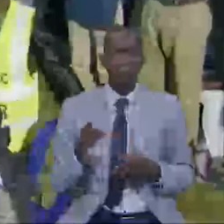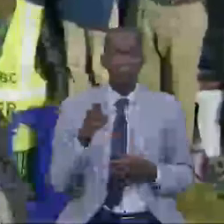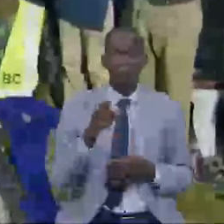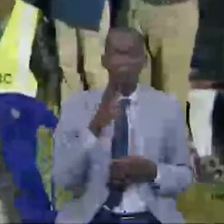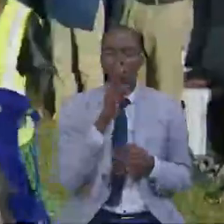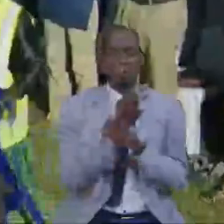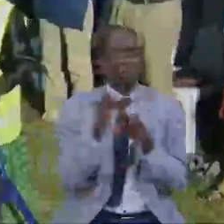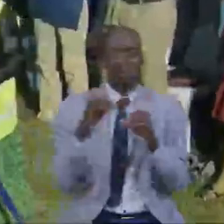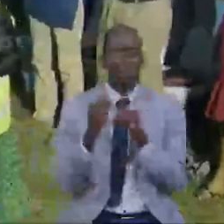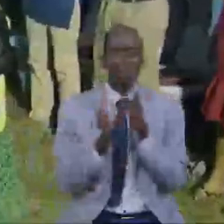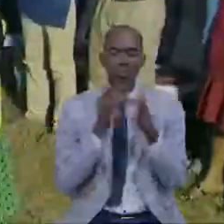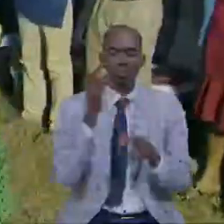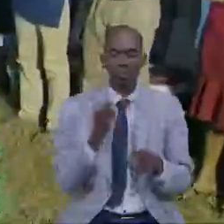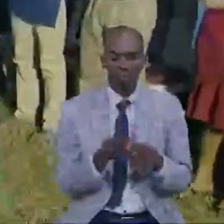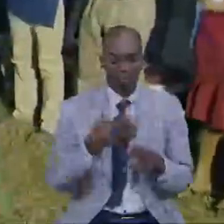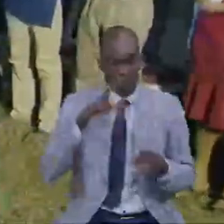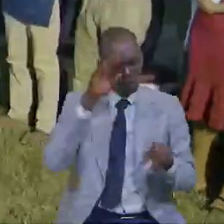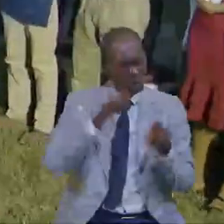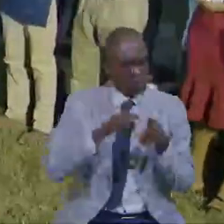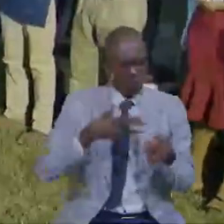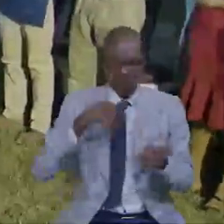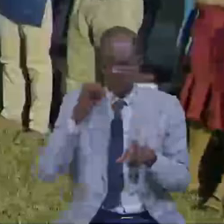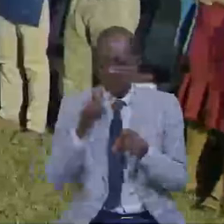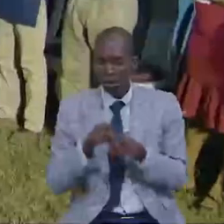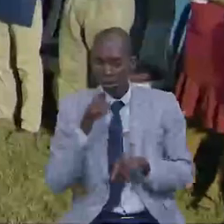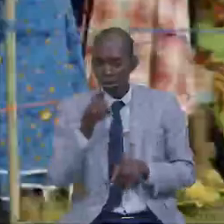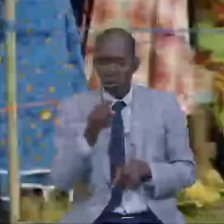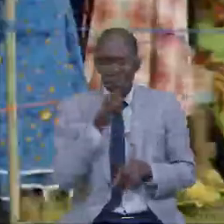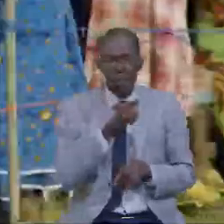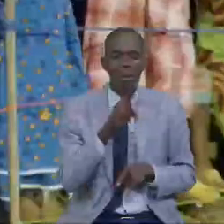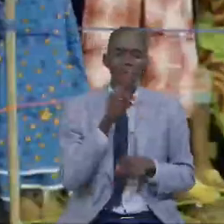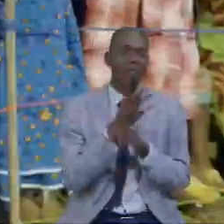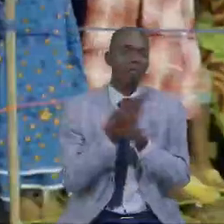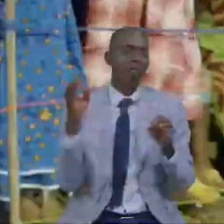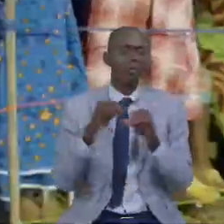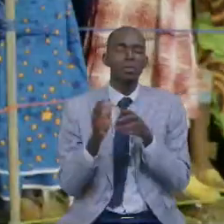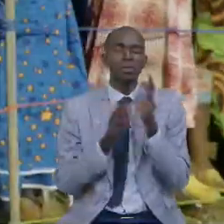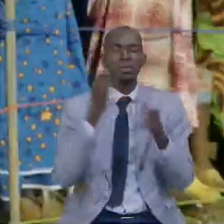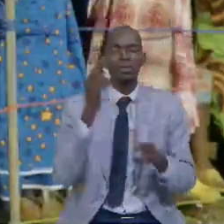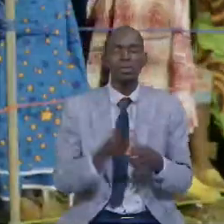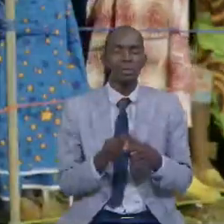tu es libre mon frère ma sœur là-bas tu es libre